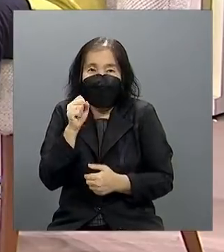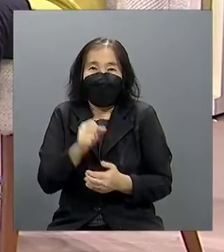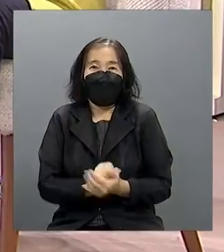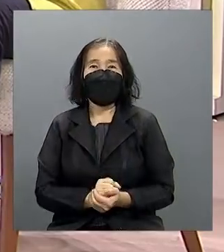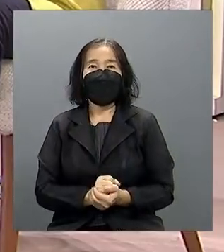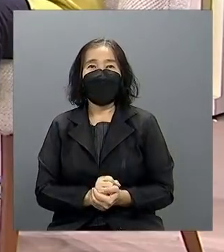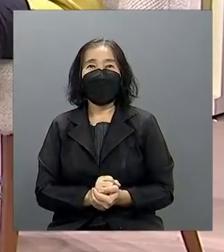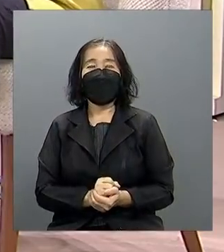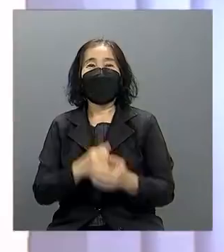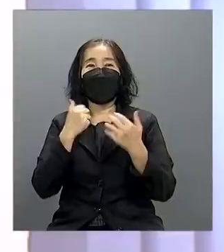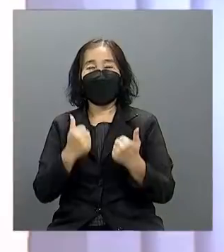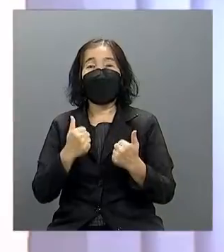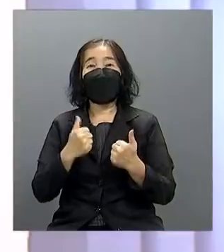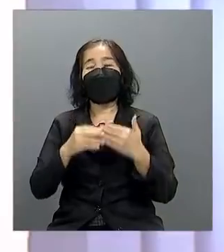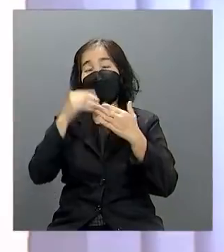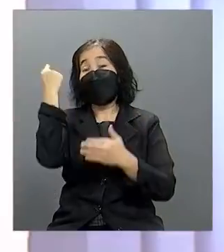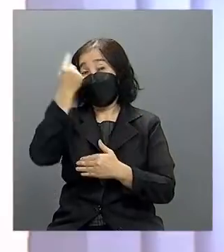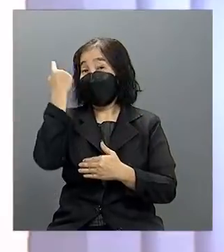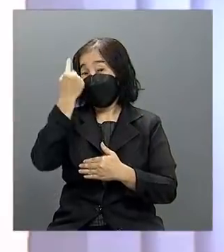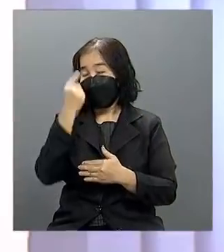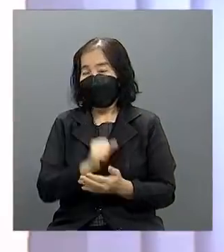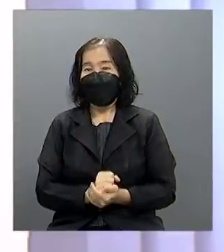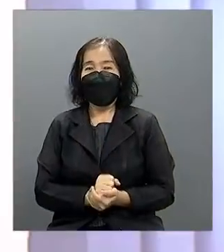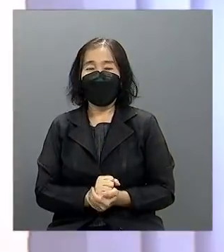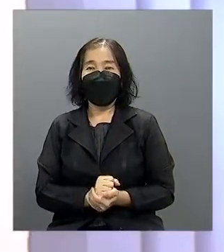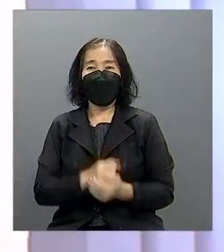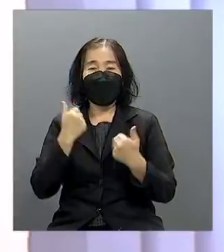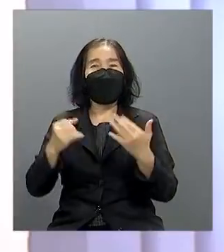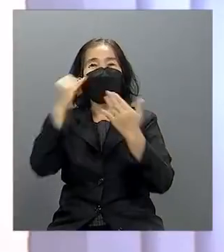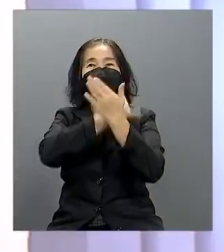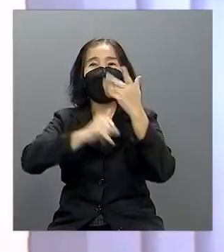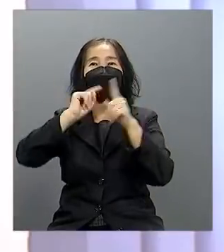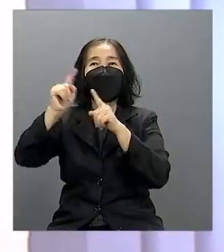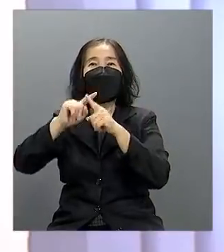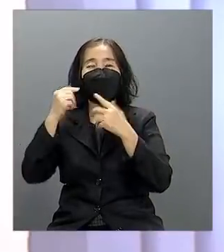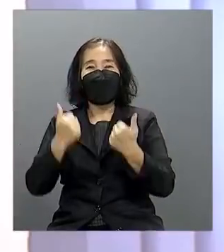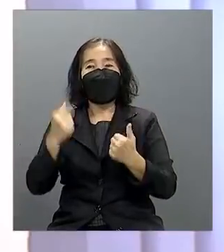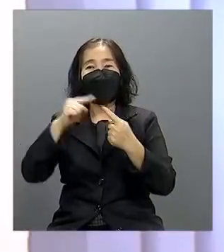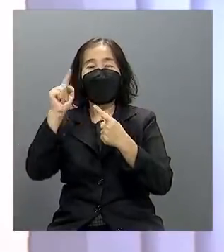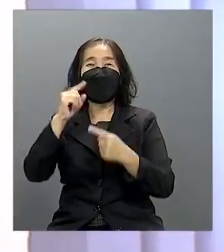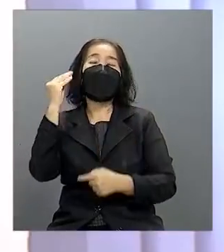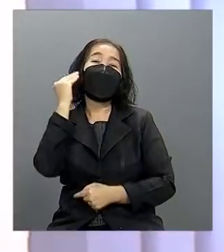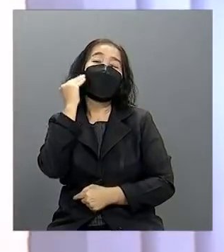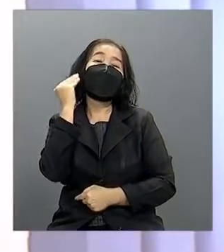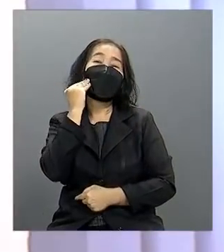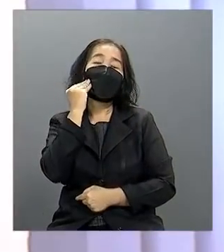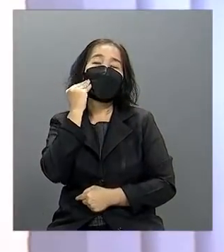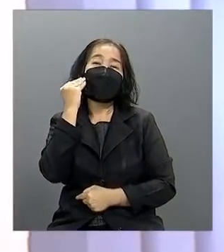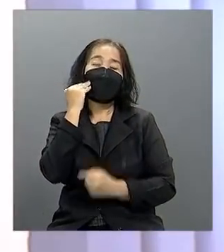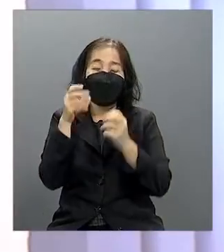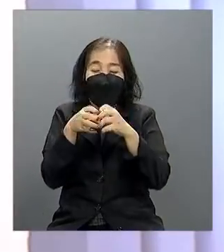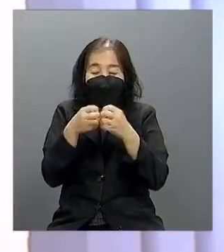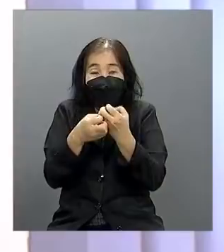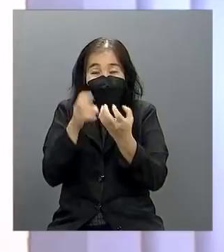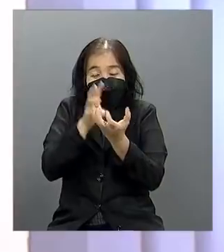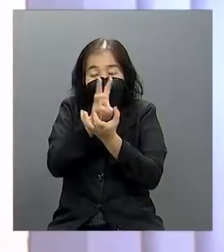ย งั้นเดี๋ยวพาไปเที่ยวดีกว่าน ะ คะเอาเปิดมาสีสันวาไรตี้วันนี้คุณผู้ชมคะพาไปเที่ยวที่บ้านทับทิมสยามนะคะเป็นบ้านทับทิมสยาม